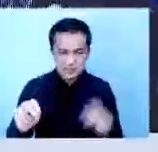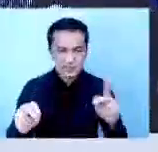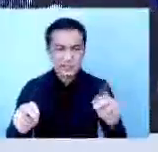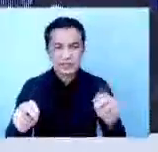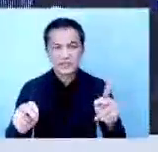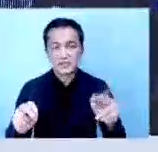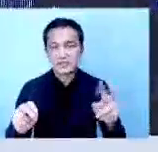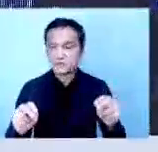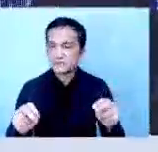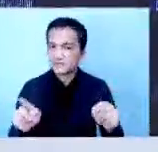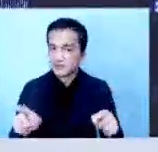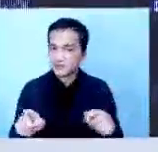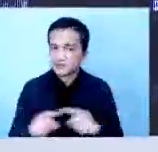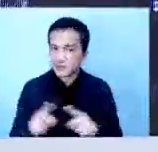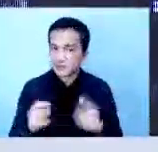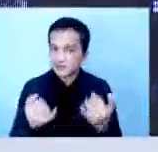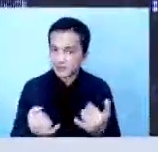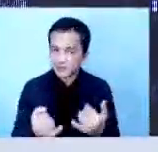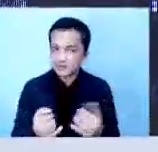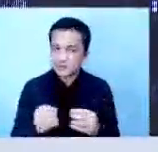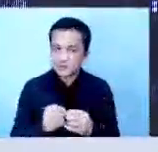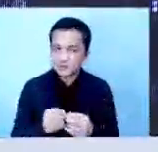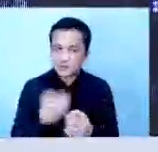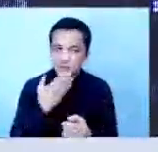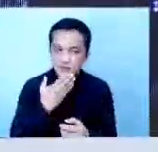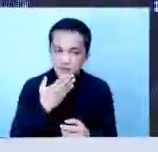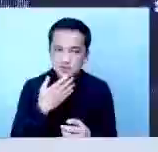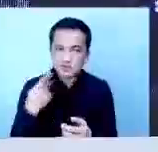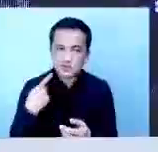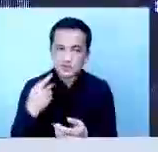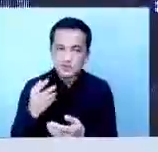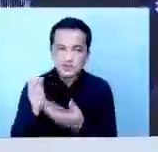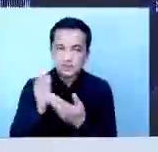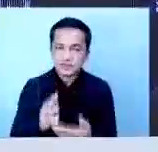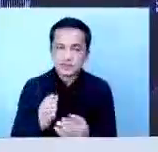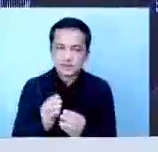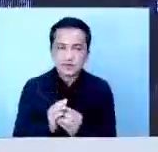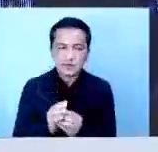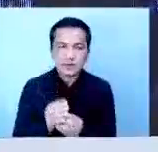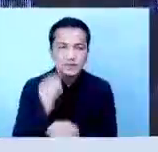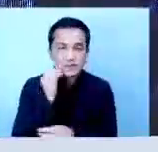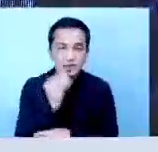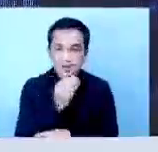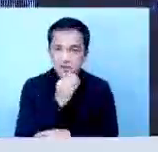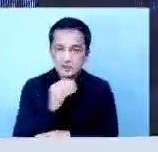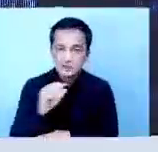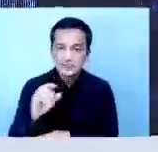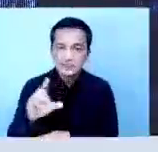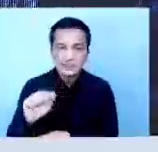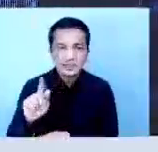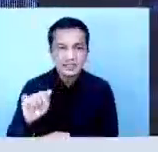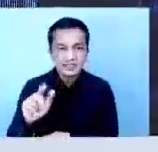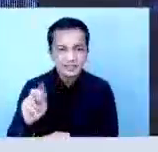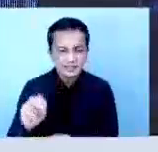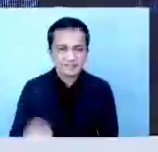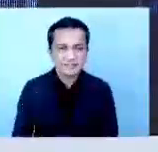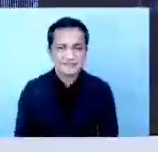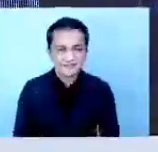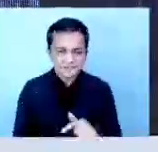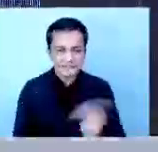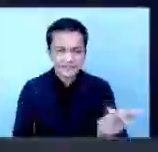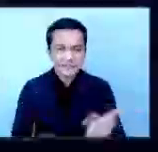Bernardo. This time, masweet sila at may dala pang bulaklak si Alden. Yan at iba pa sa report ni MJ